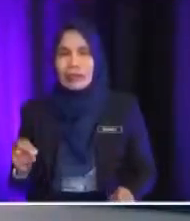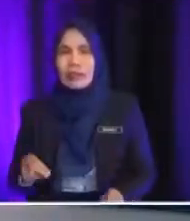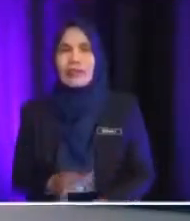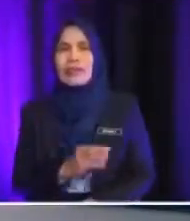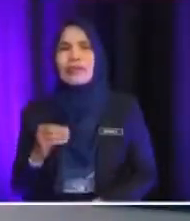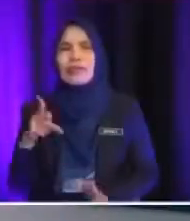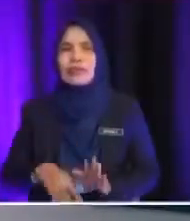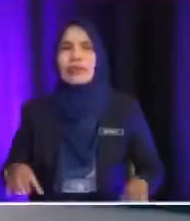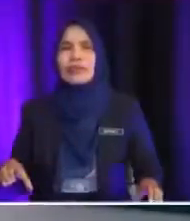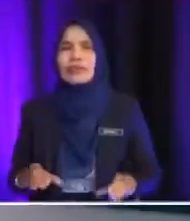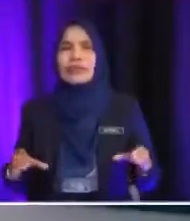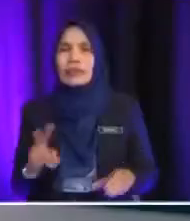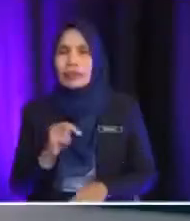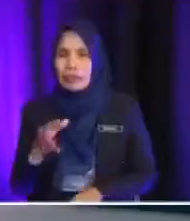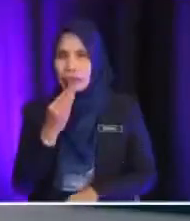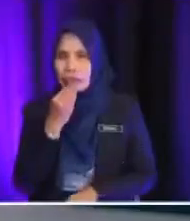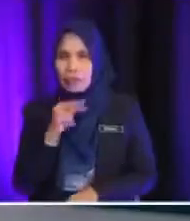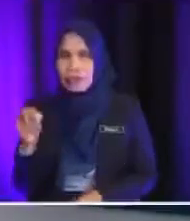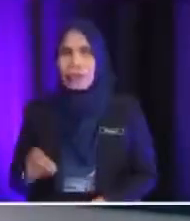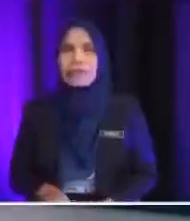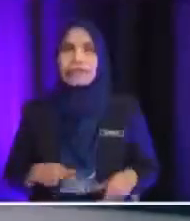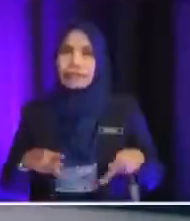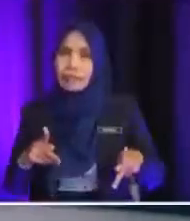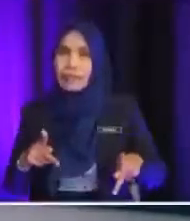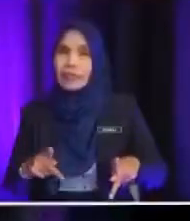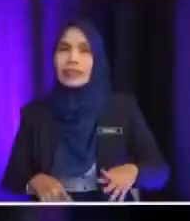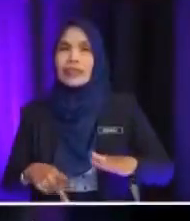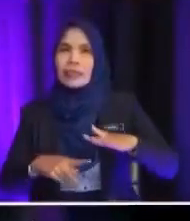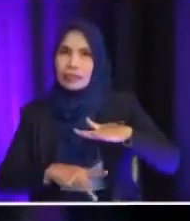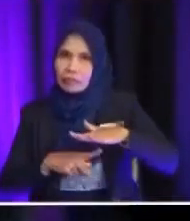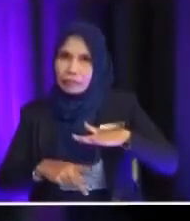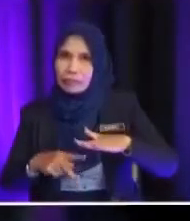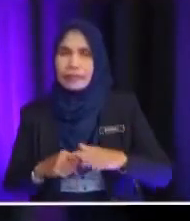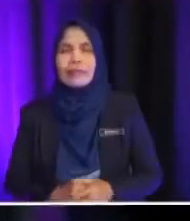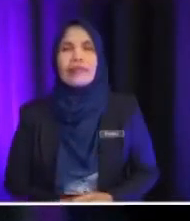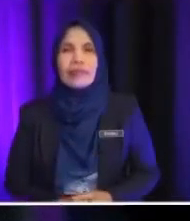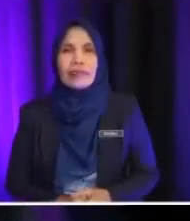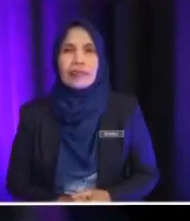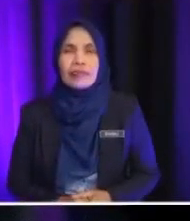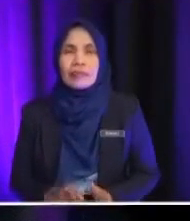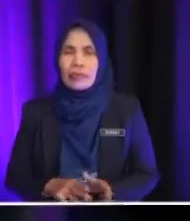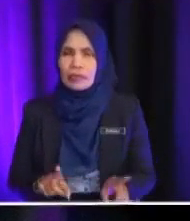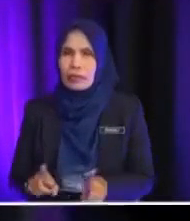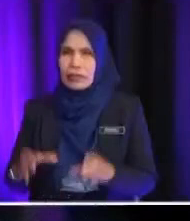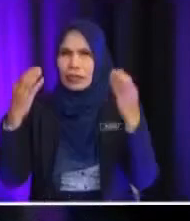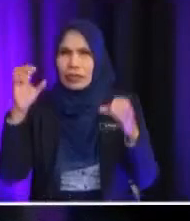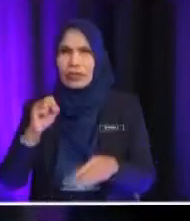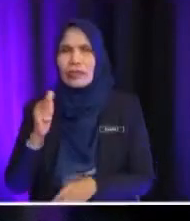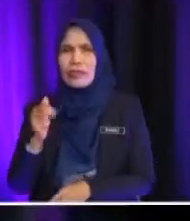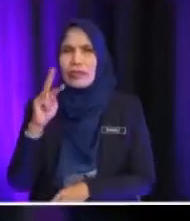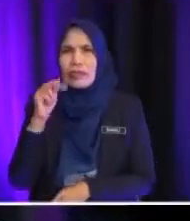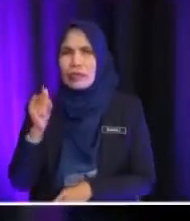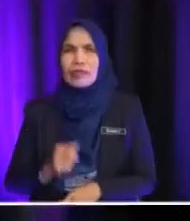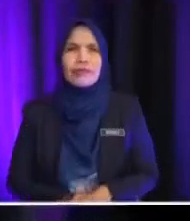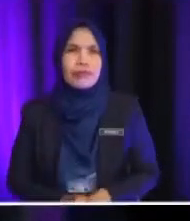untuk kaedah memasak memanggang. Dari yang masih lagi bersama-sama dengan Cikgu Sarah, Cikgu kita nak teruskan pula dengan aktiviti pengukuhan.